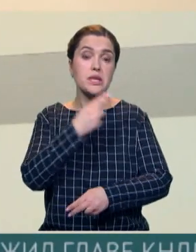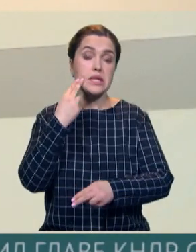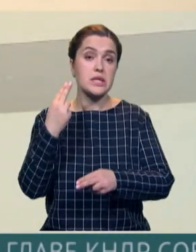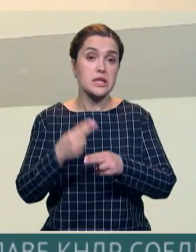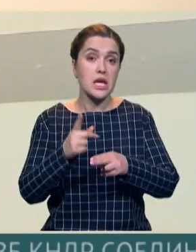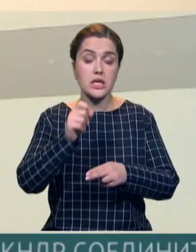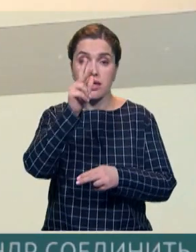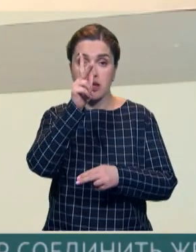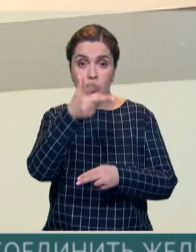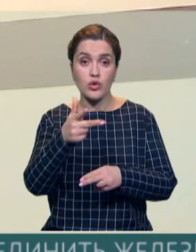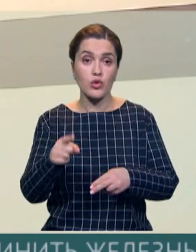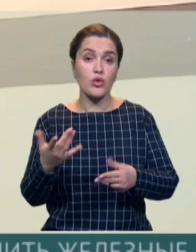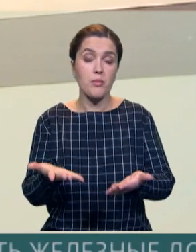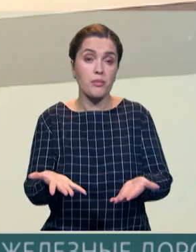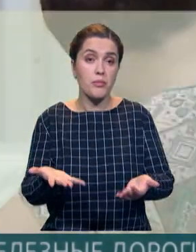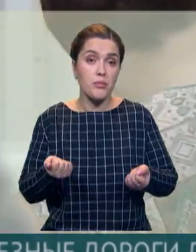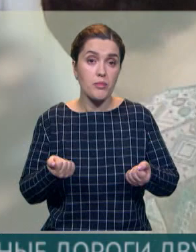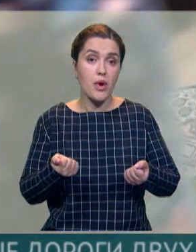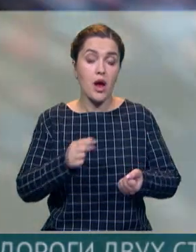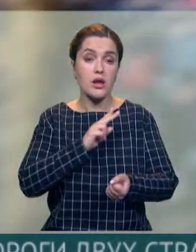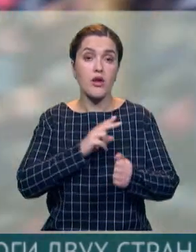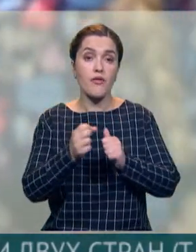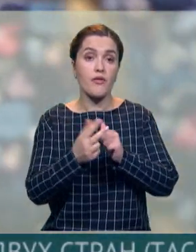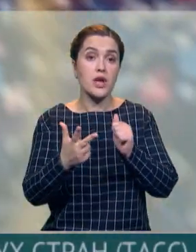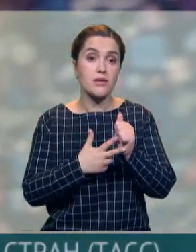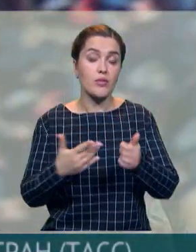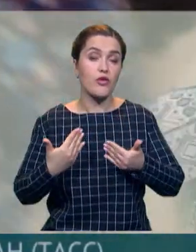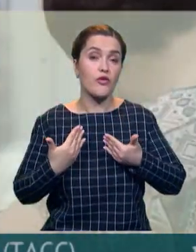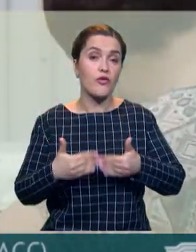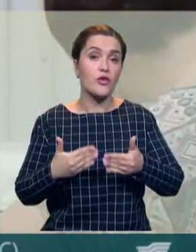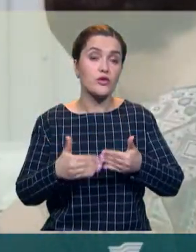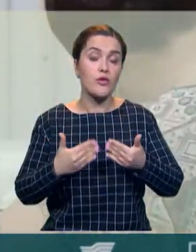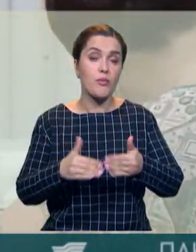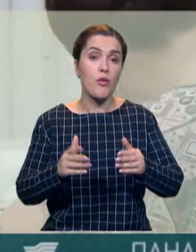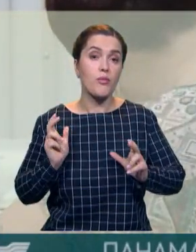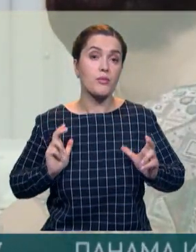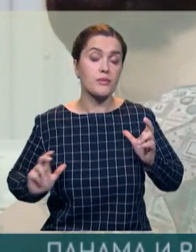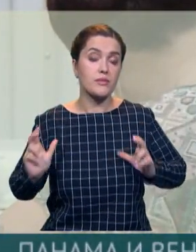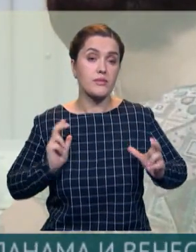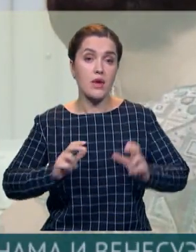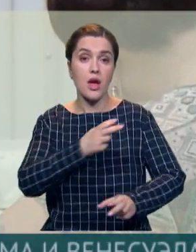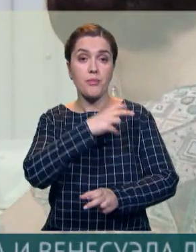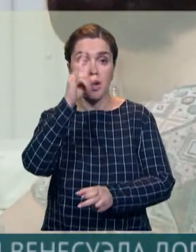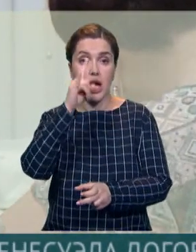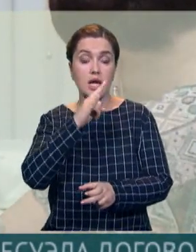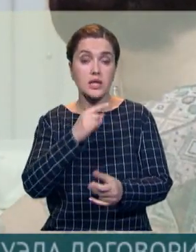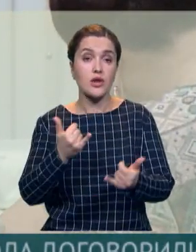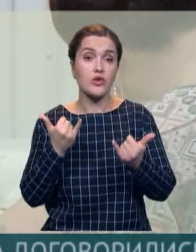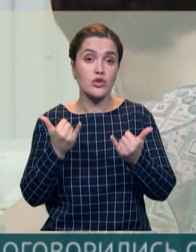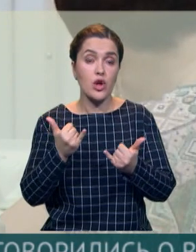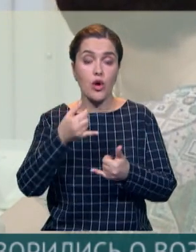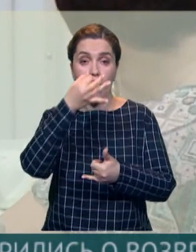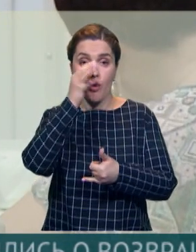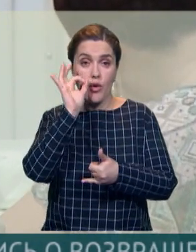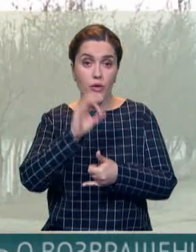последние 3 года здесь приняли в штат 18 выпускников медицинских вузов Казахстана, которые сейчас перенимают